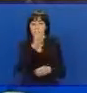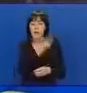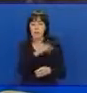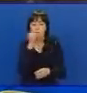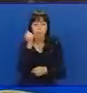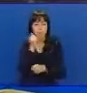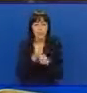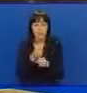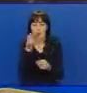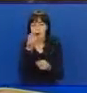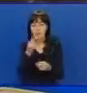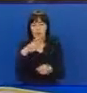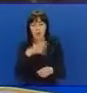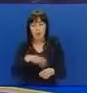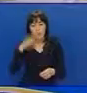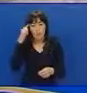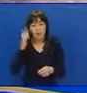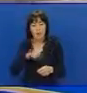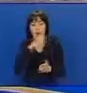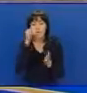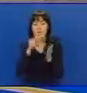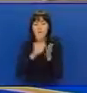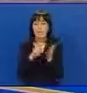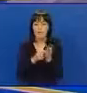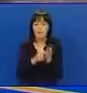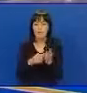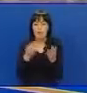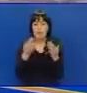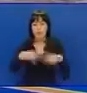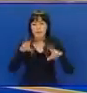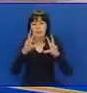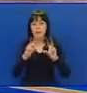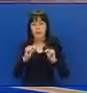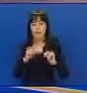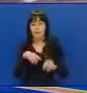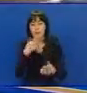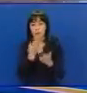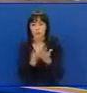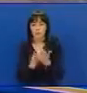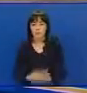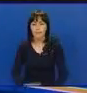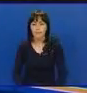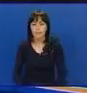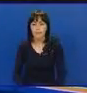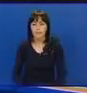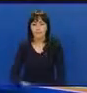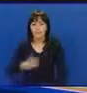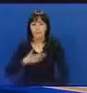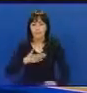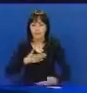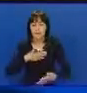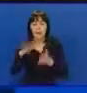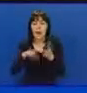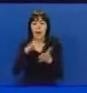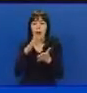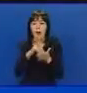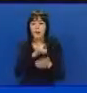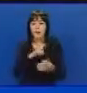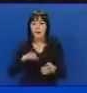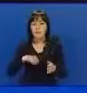жетіспей ме? Көкейді мазалаған бұл сауалдарды сала мамандарына қойдық. Бізде қаланың өзінде